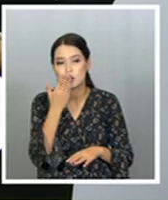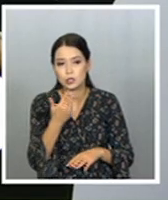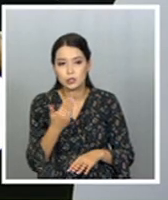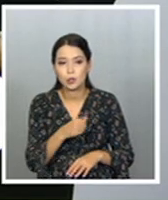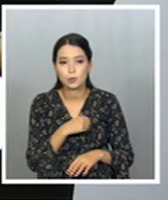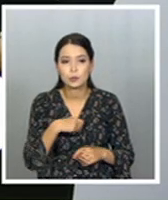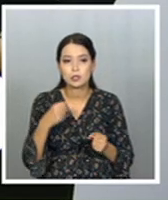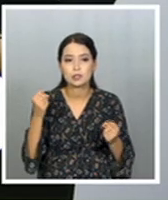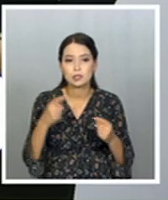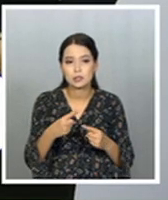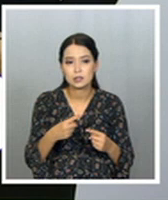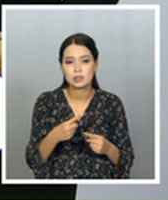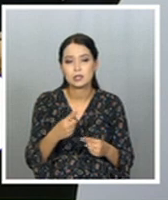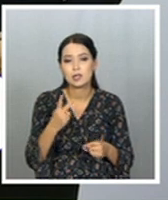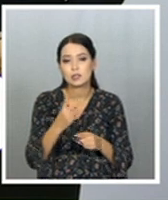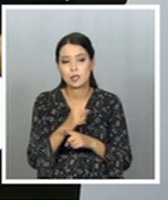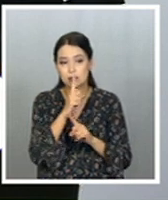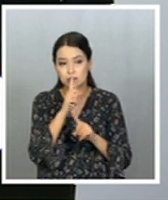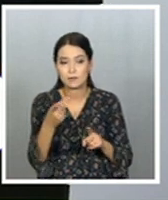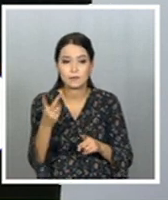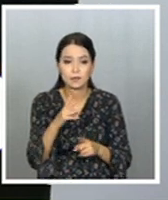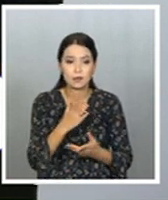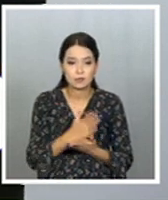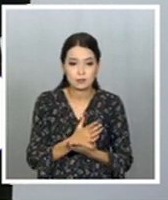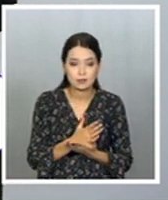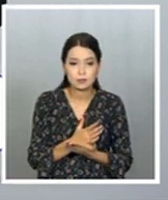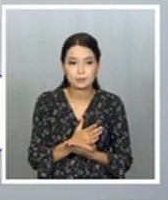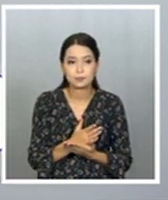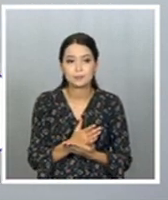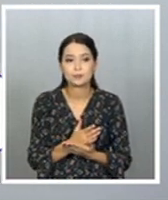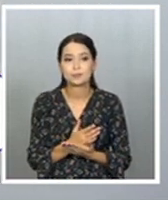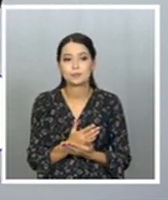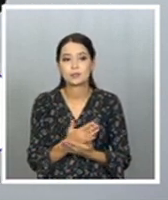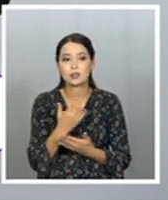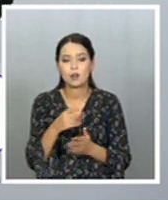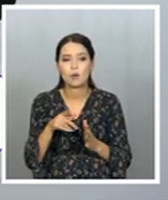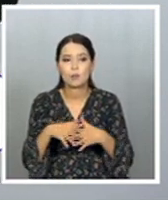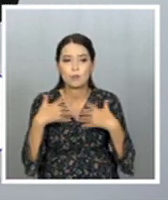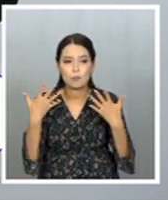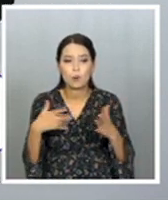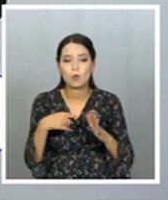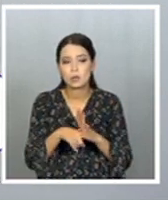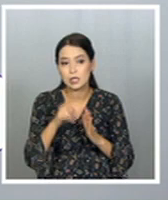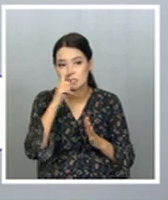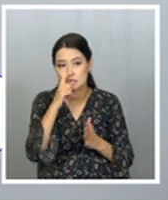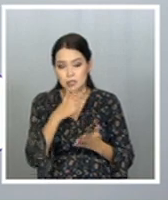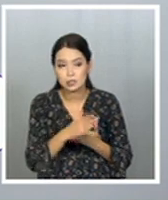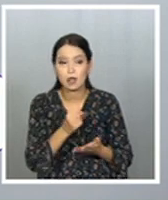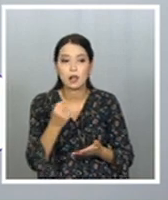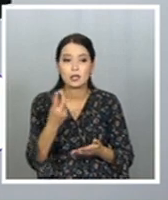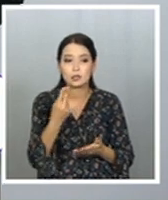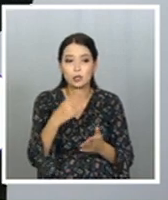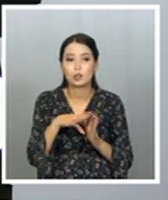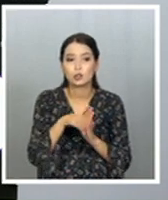тән екі ерекшелігі болады. Олар кеннің құрамында күкірттің болуы және екінші